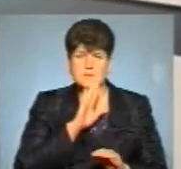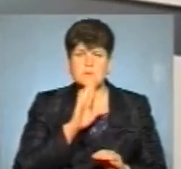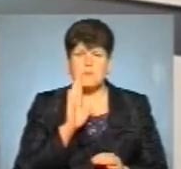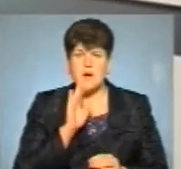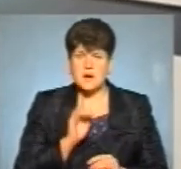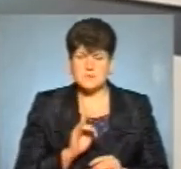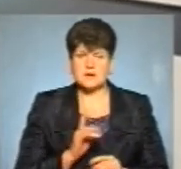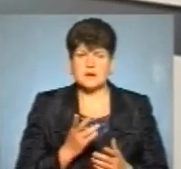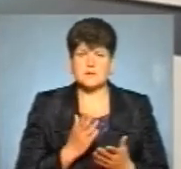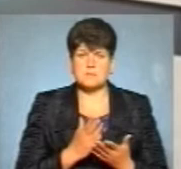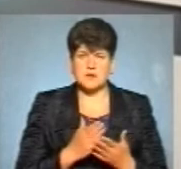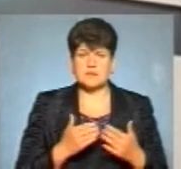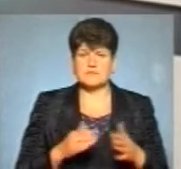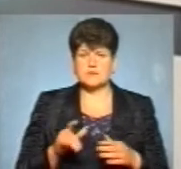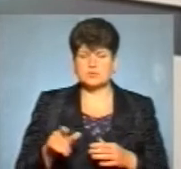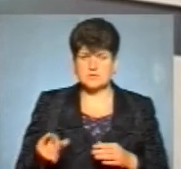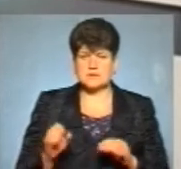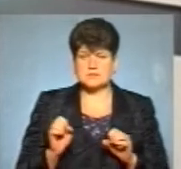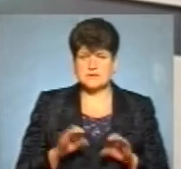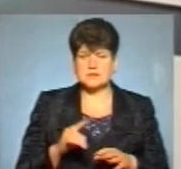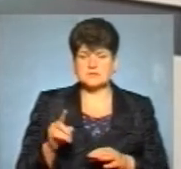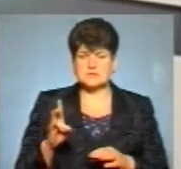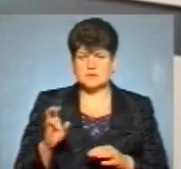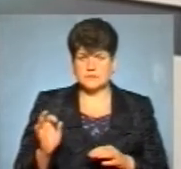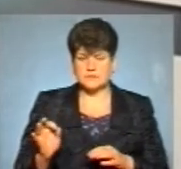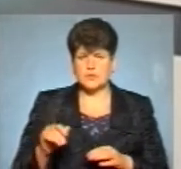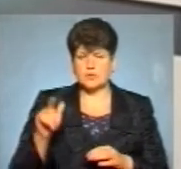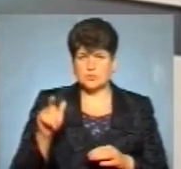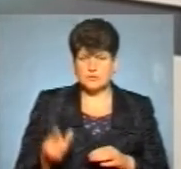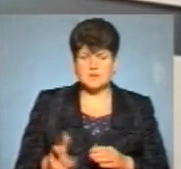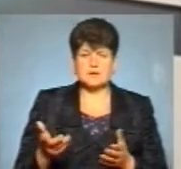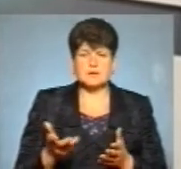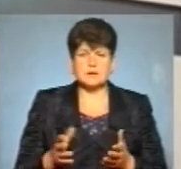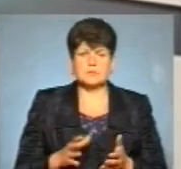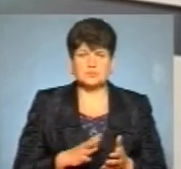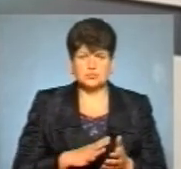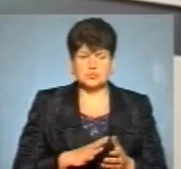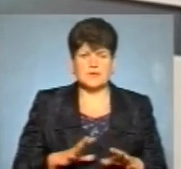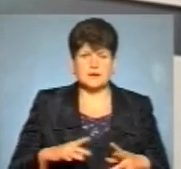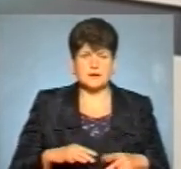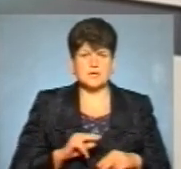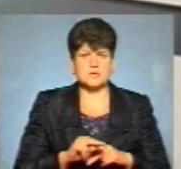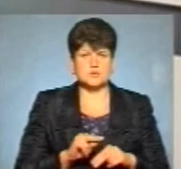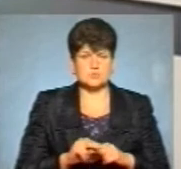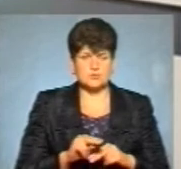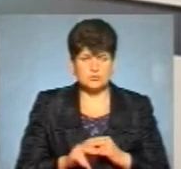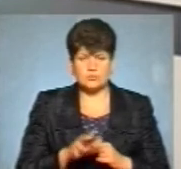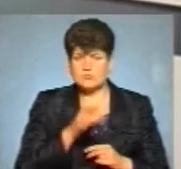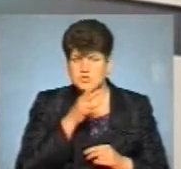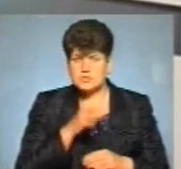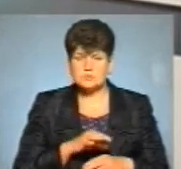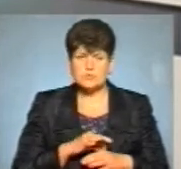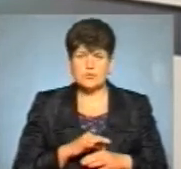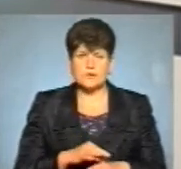яка мала випускників, які здавали ЗНО, людина, яка була інструктором під час